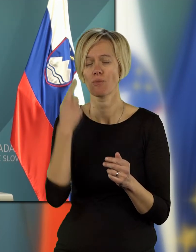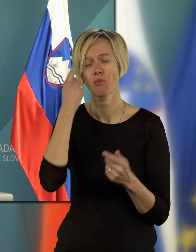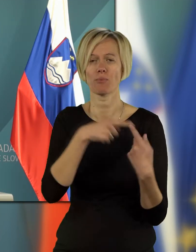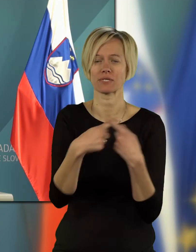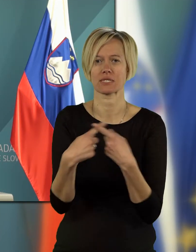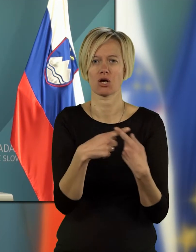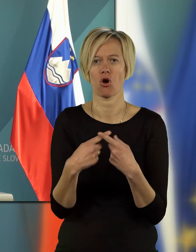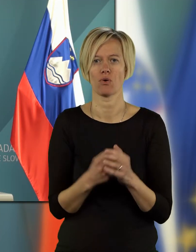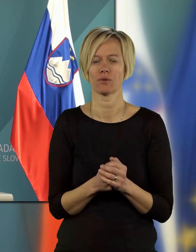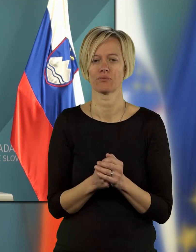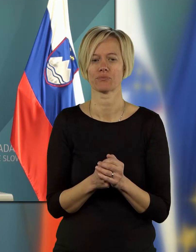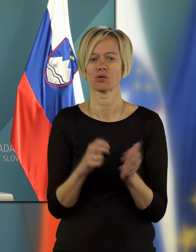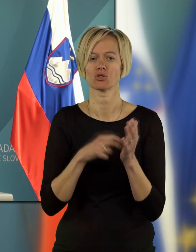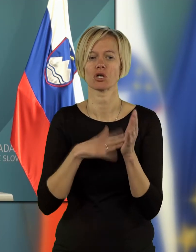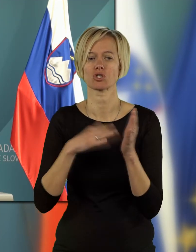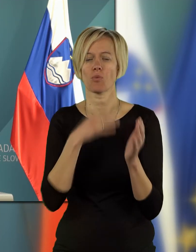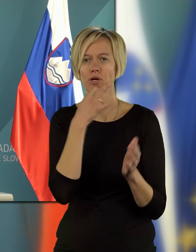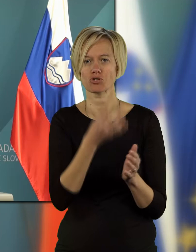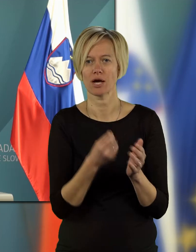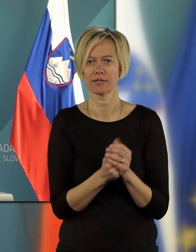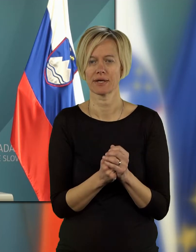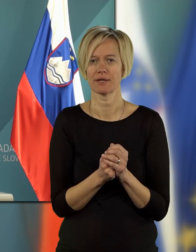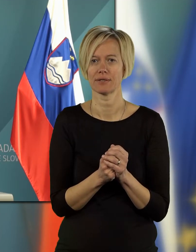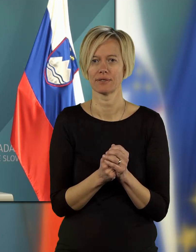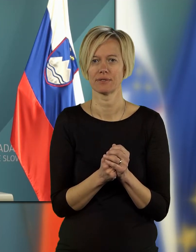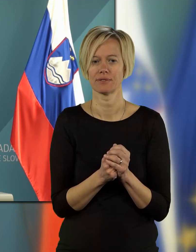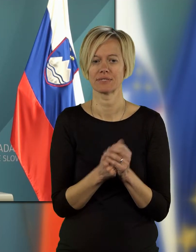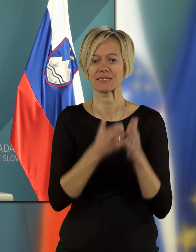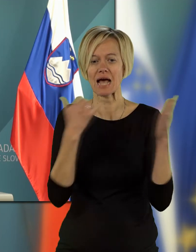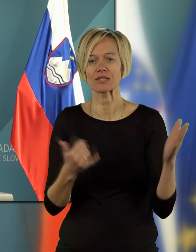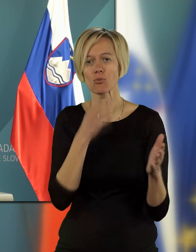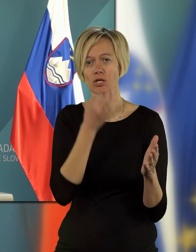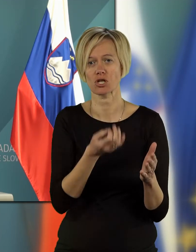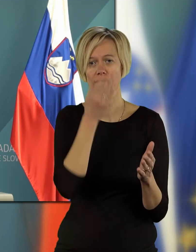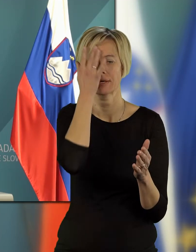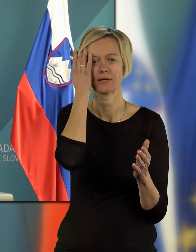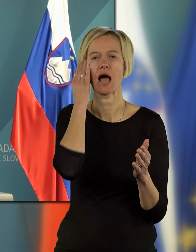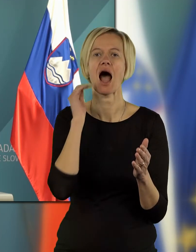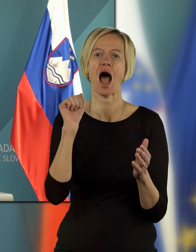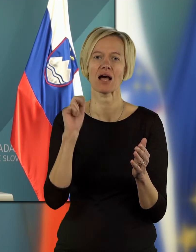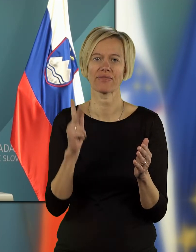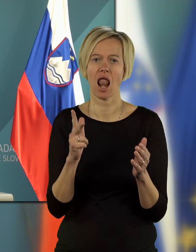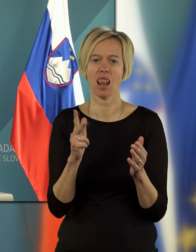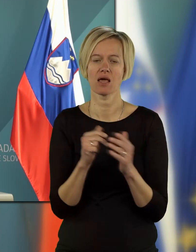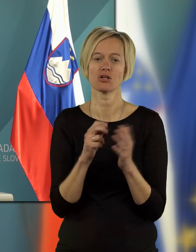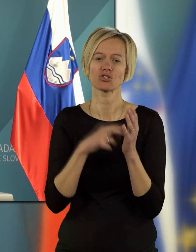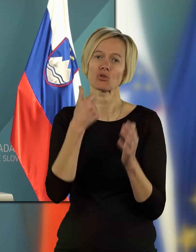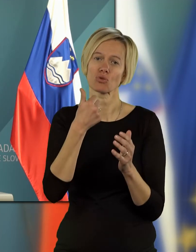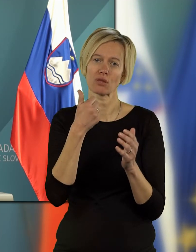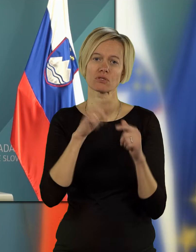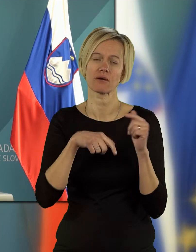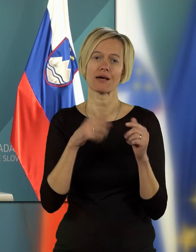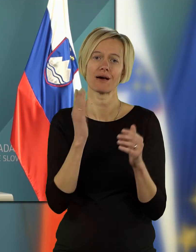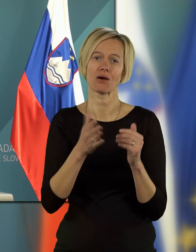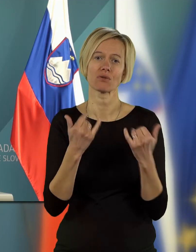pomislekov. Še kakšno vprašanje na zunanje politično temo? Zadnje vprašanje, izvolite, A-kanal. Samo še